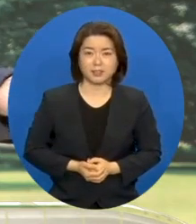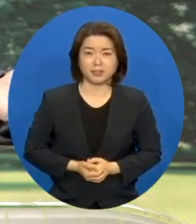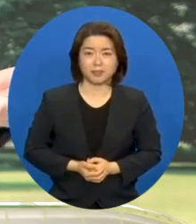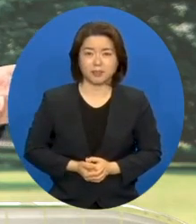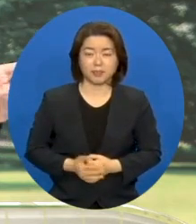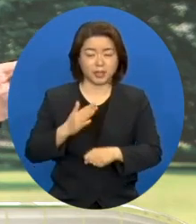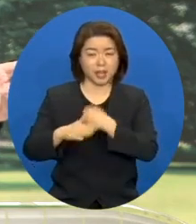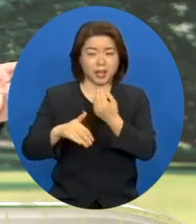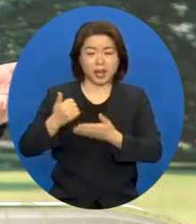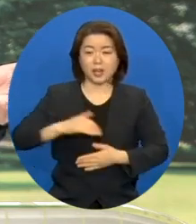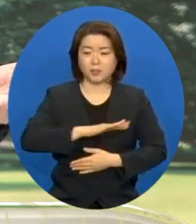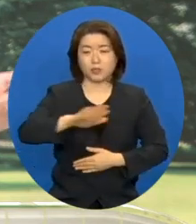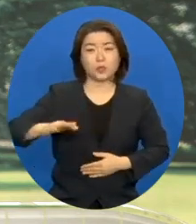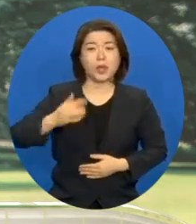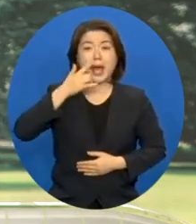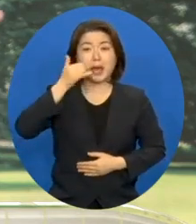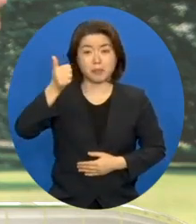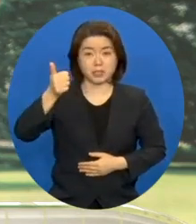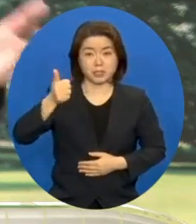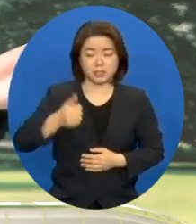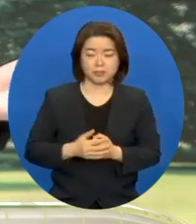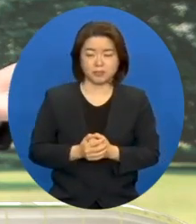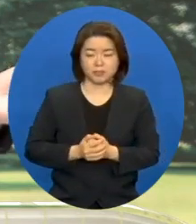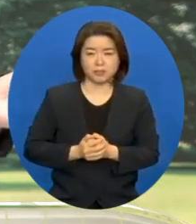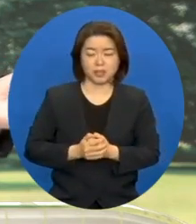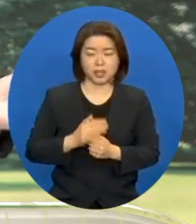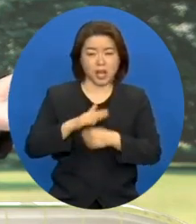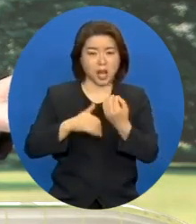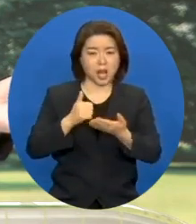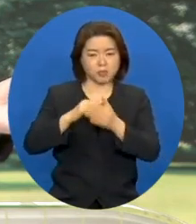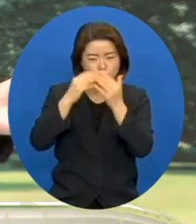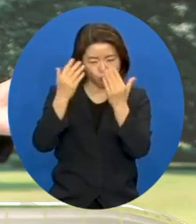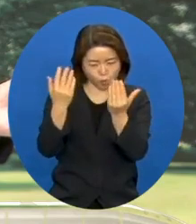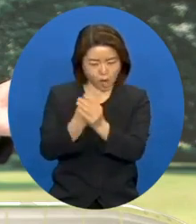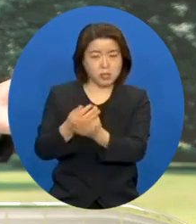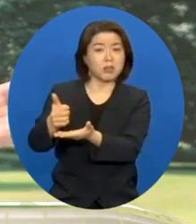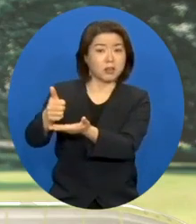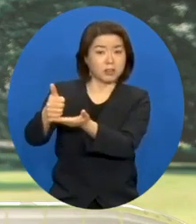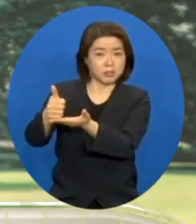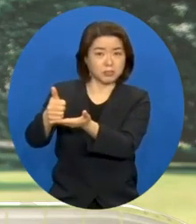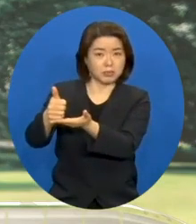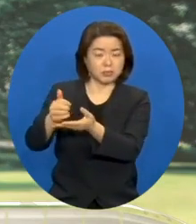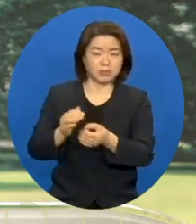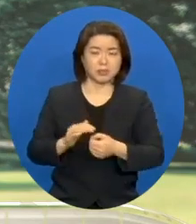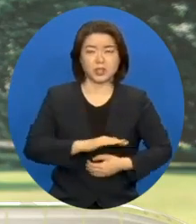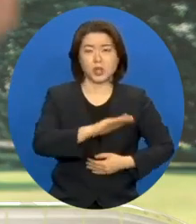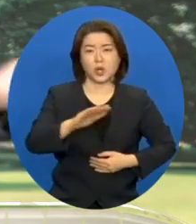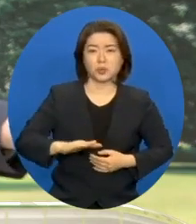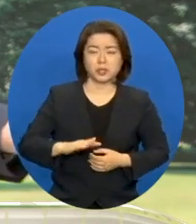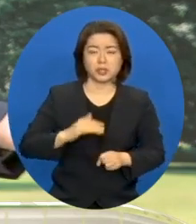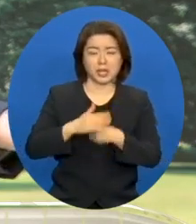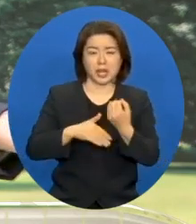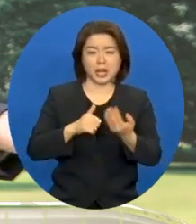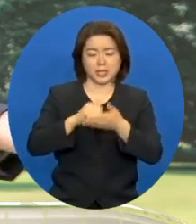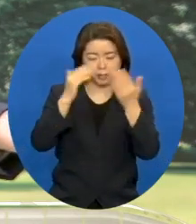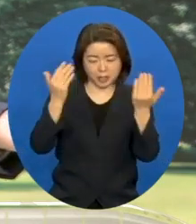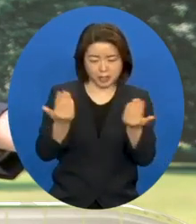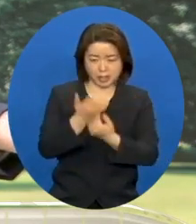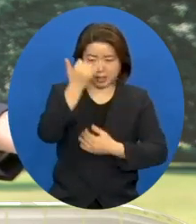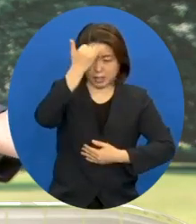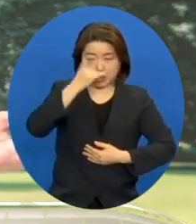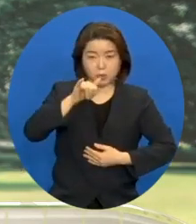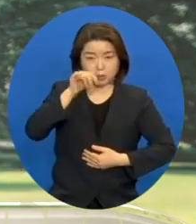하나님이 우리의 아버지신데 하나님은 완전하신 분이시죠? 우리는 하나님에게 다 효도하고